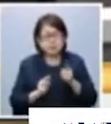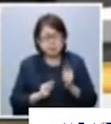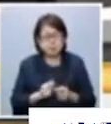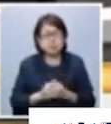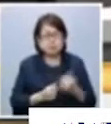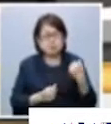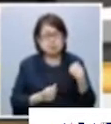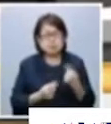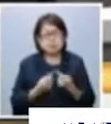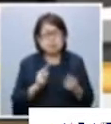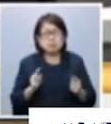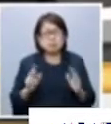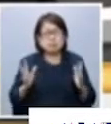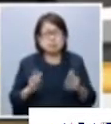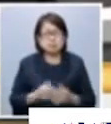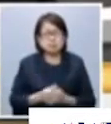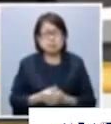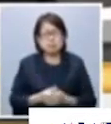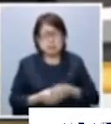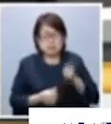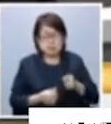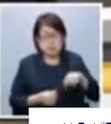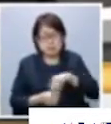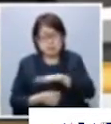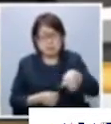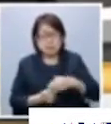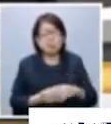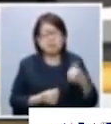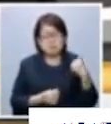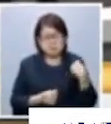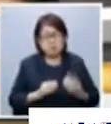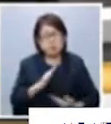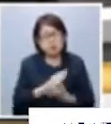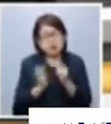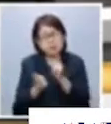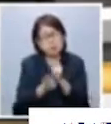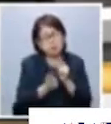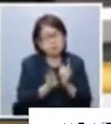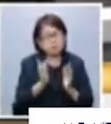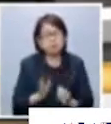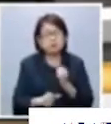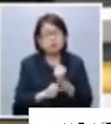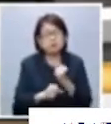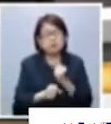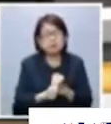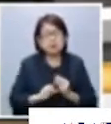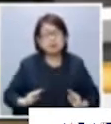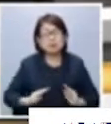ะครับจริงๆพวกเรามีโอกาสไปสัมผัสกับข้าราชการของกระทรวงต่างประเทศในต่างประเทศ